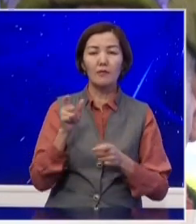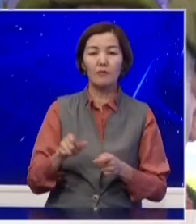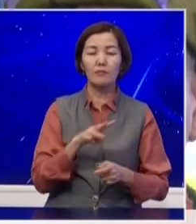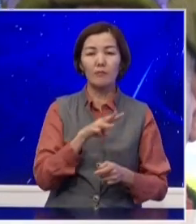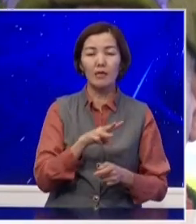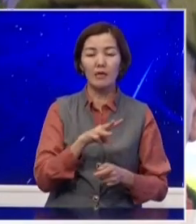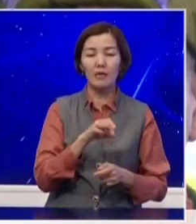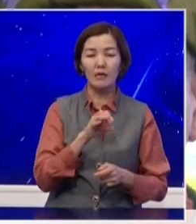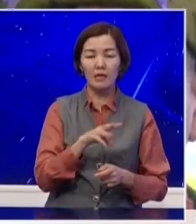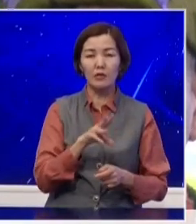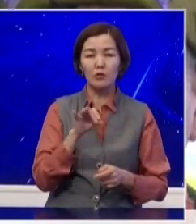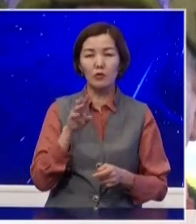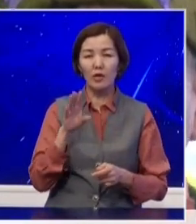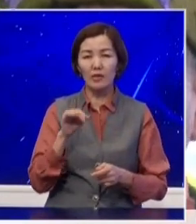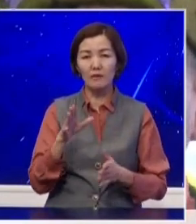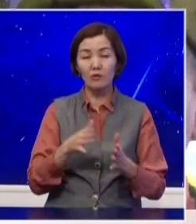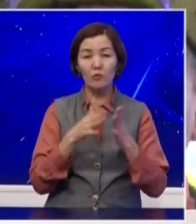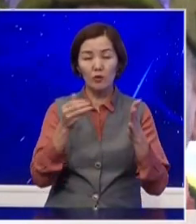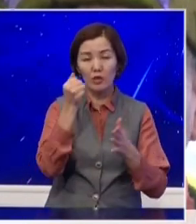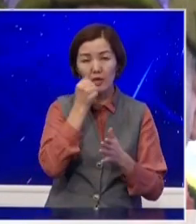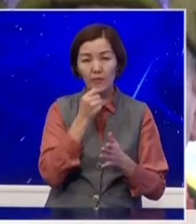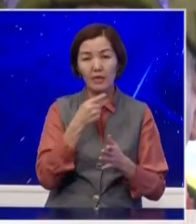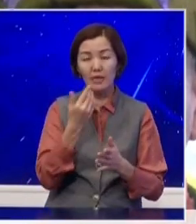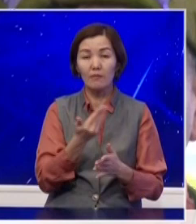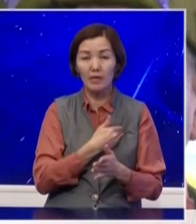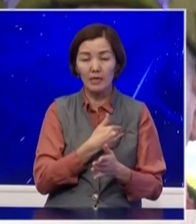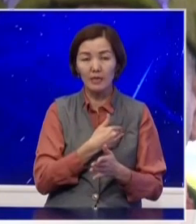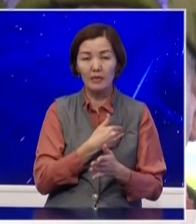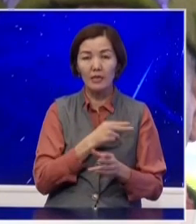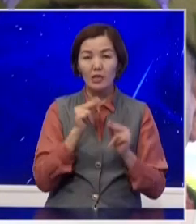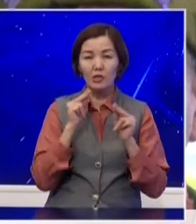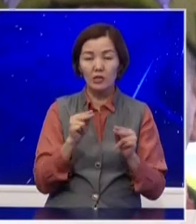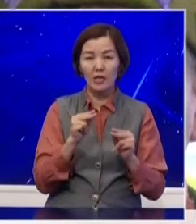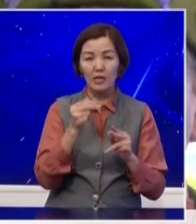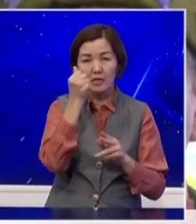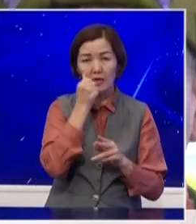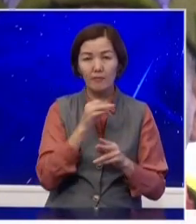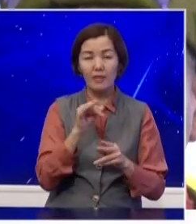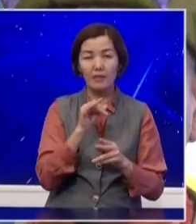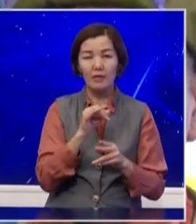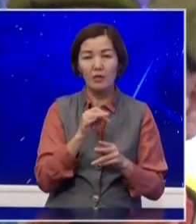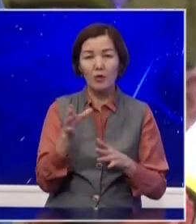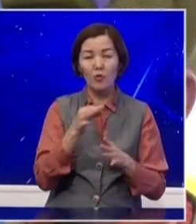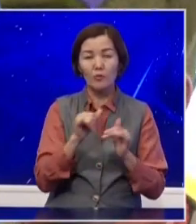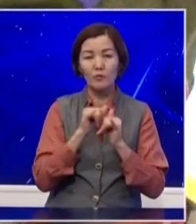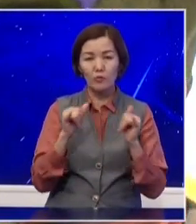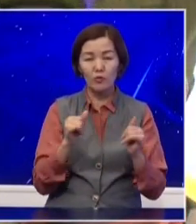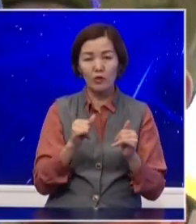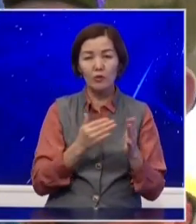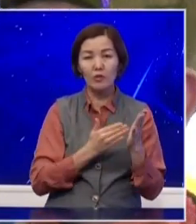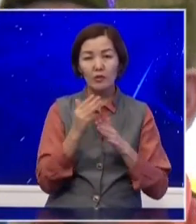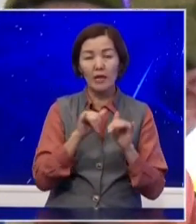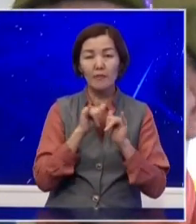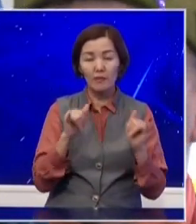мырзаға бүкіл ел жұрттың атынан, өзімнің атынан шынайы ризашылығымды білдіремін. Облысымыз өркендей берсін, биіктей